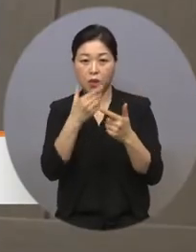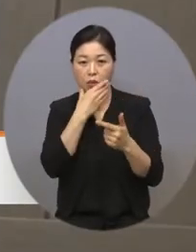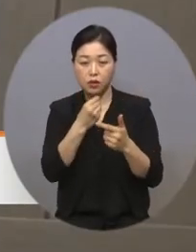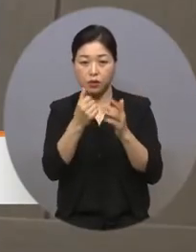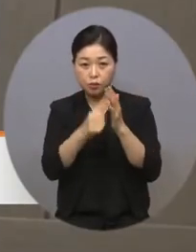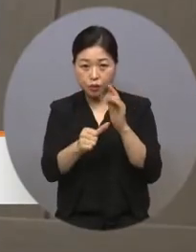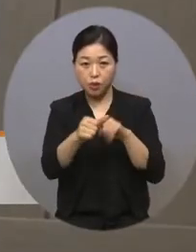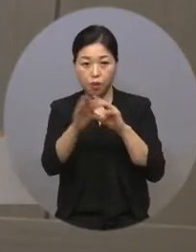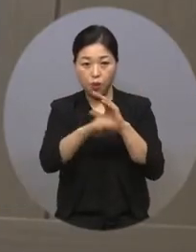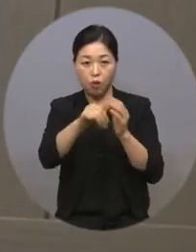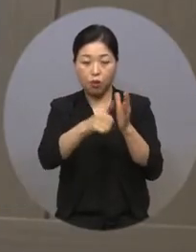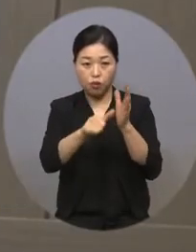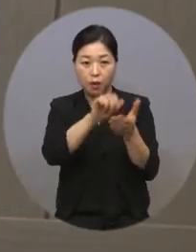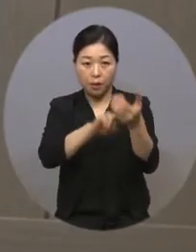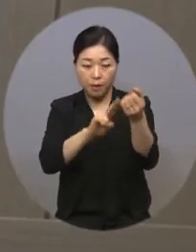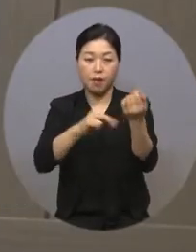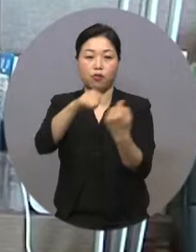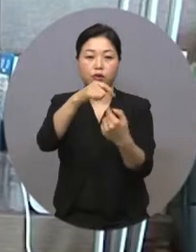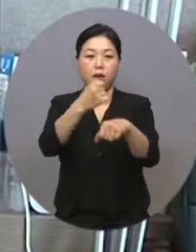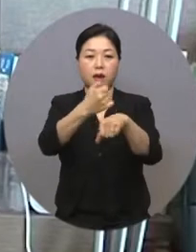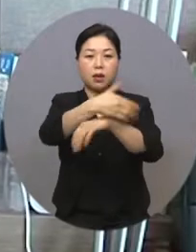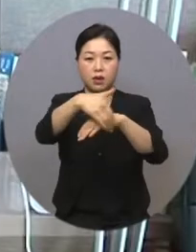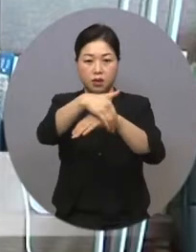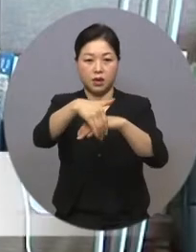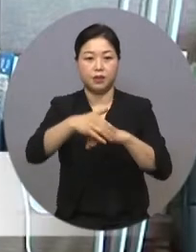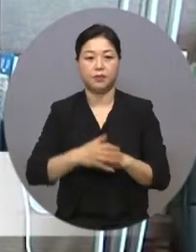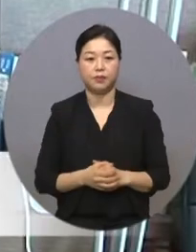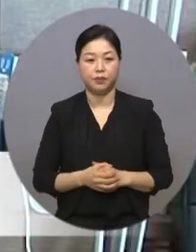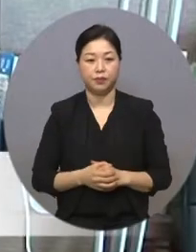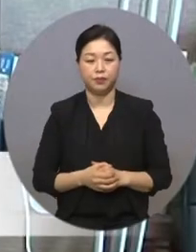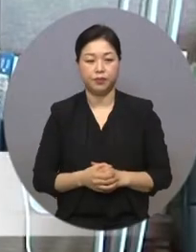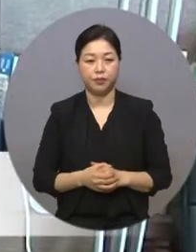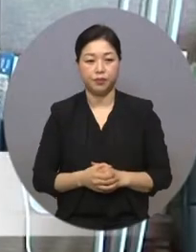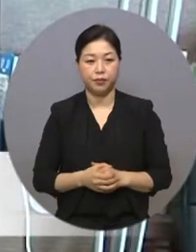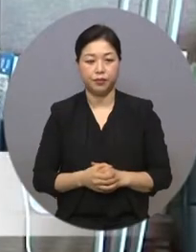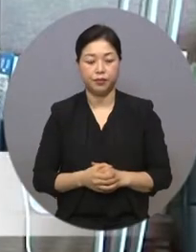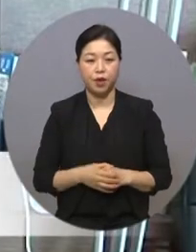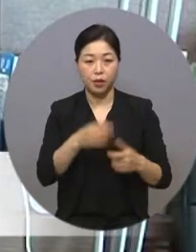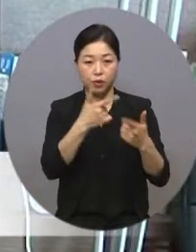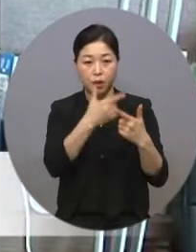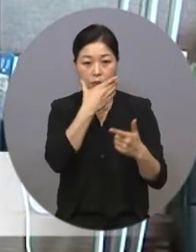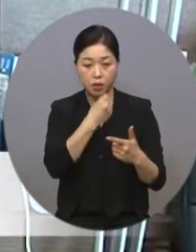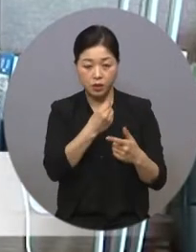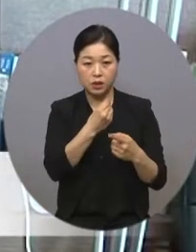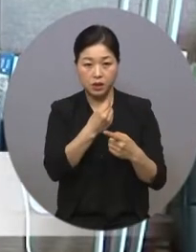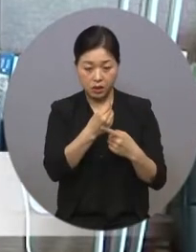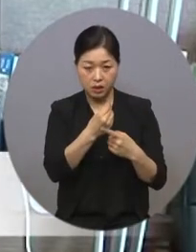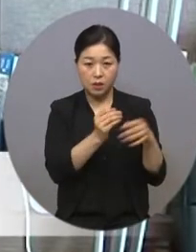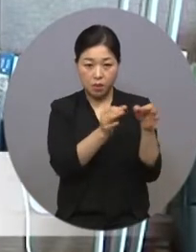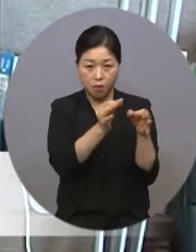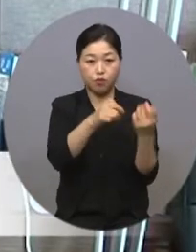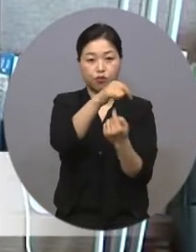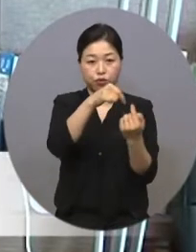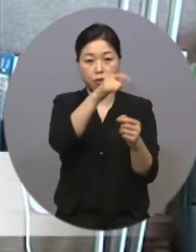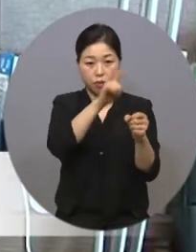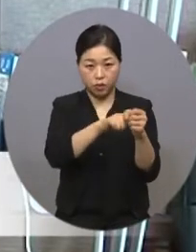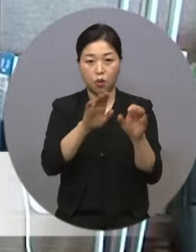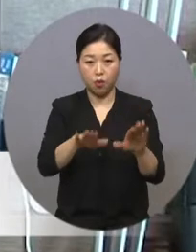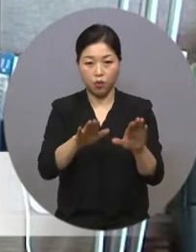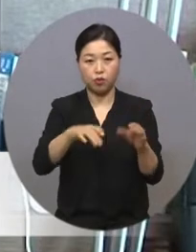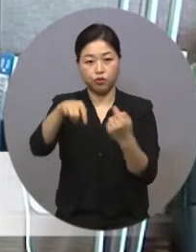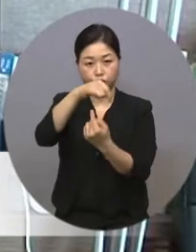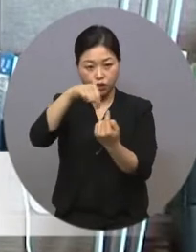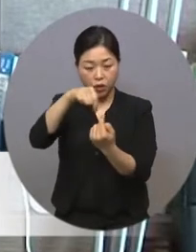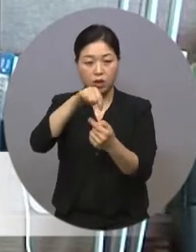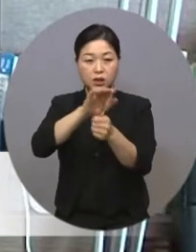판매하는 방식으로 운영할 예정입니다 부산 복지 모를 운영하기 위하여 오늘 운영